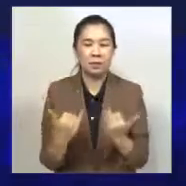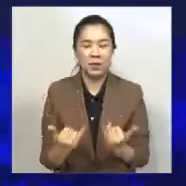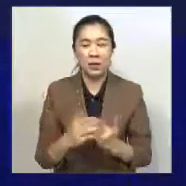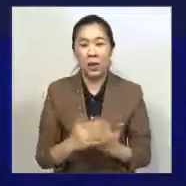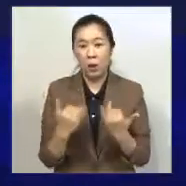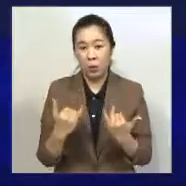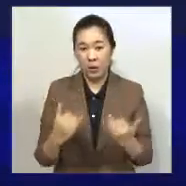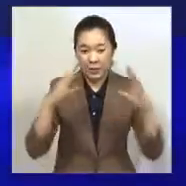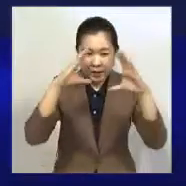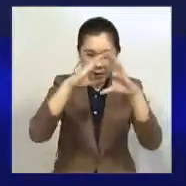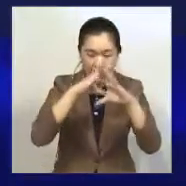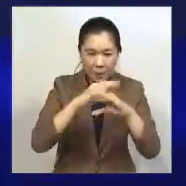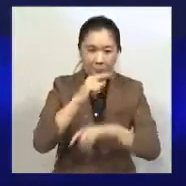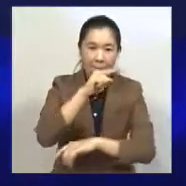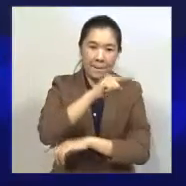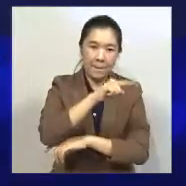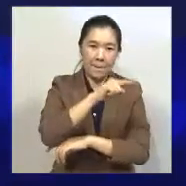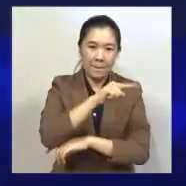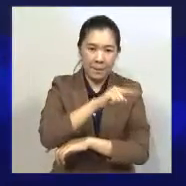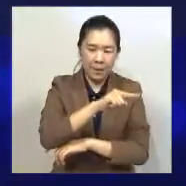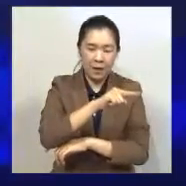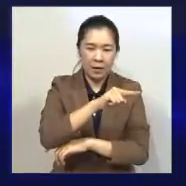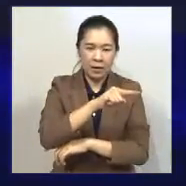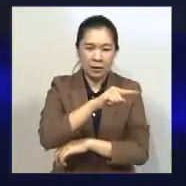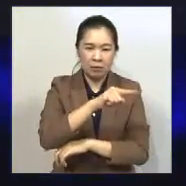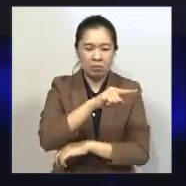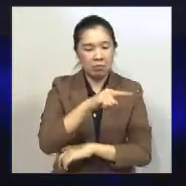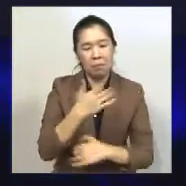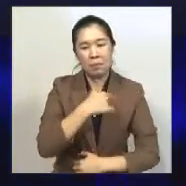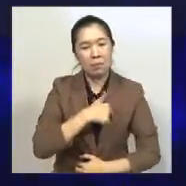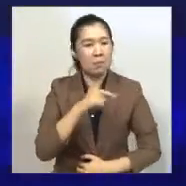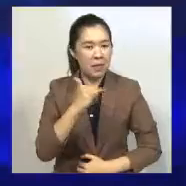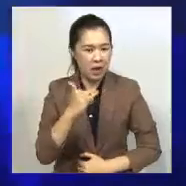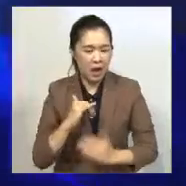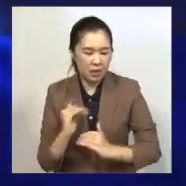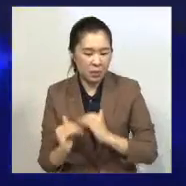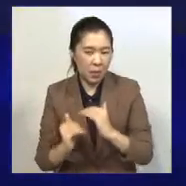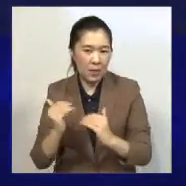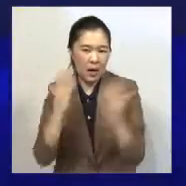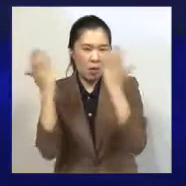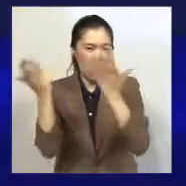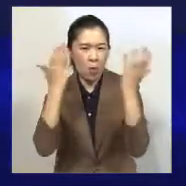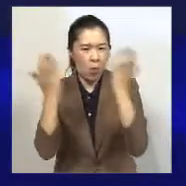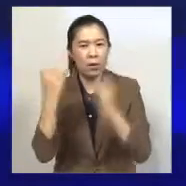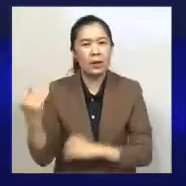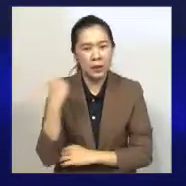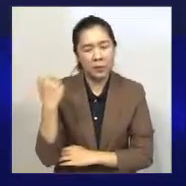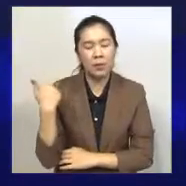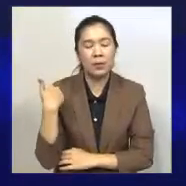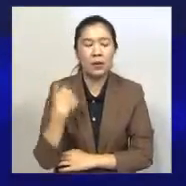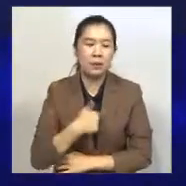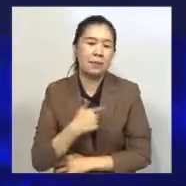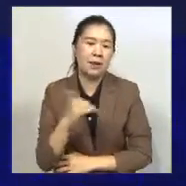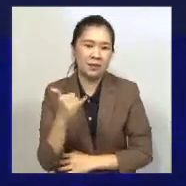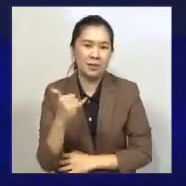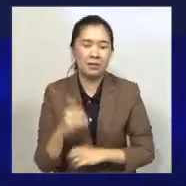ค่ำหรือกลางคืนช่วงบ่ายมันอาจจะพัฒนาตัวได้เพราะว่ามันมีพลังงานความร้อนขึ้นมาเนี่ยแล้วก็อาจจะมันก็